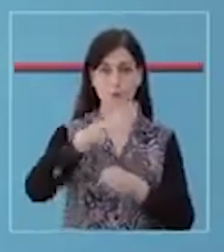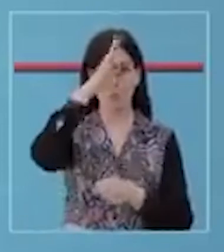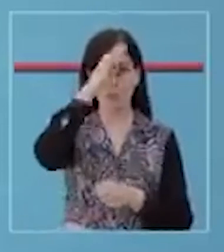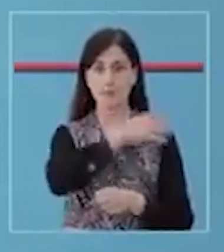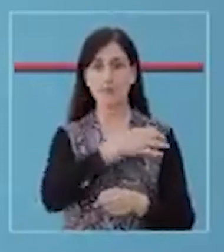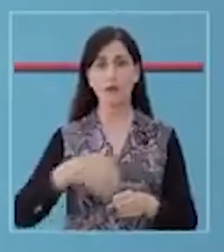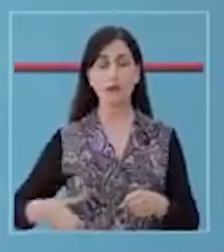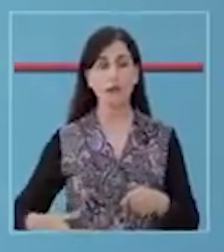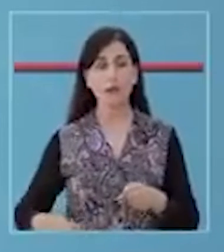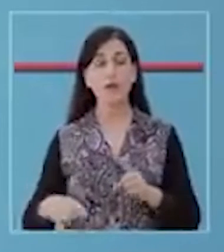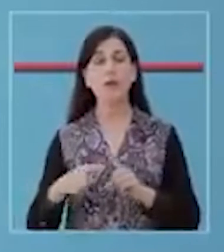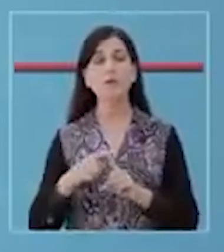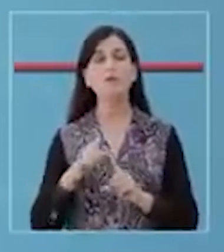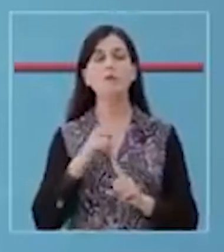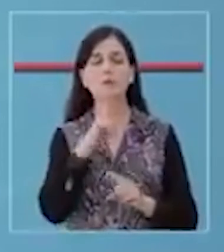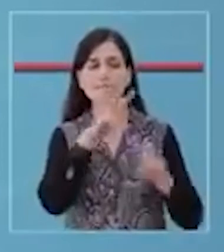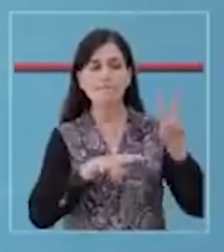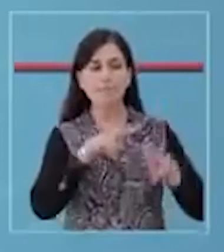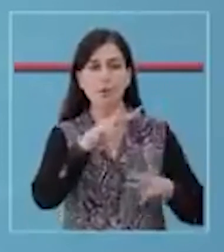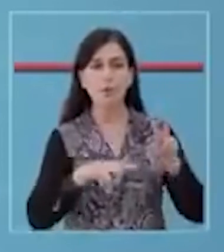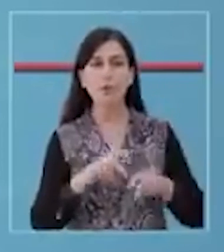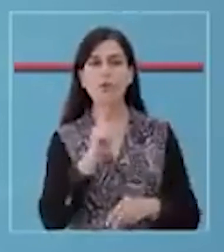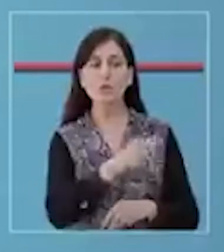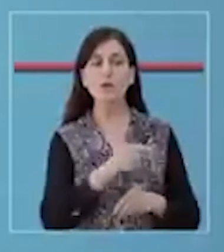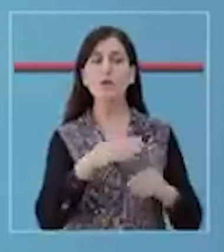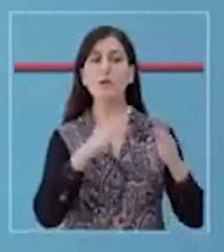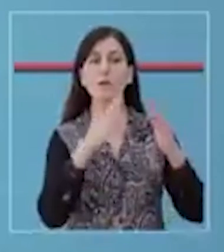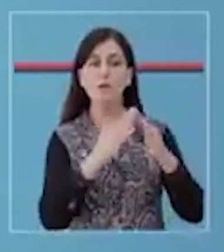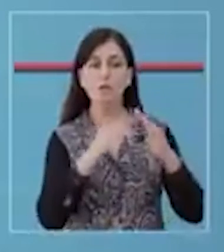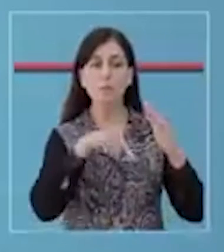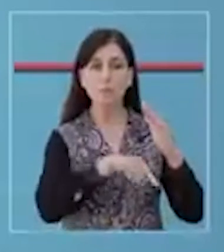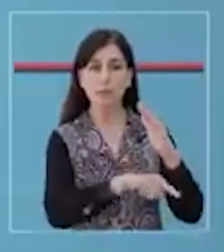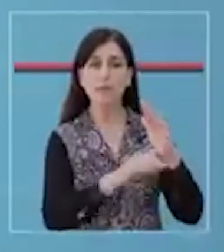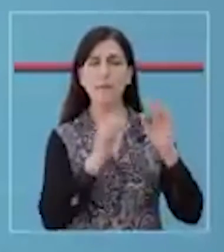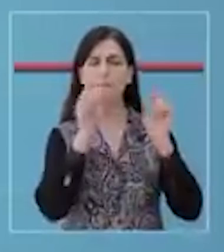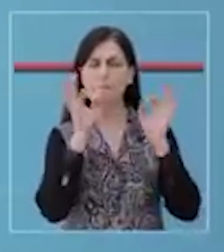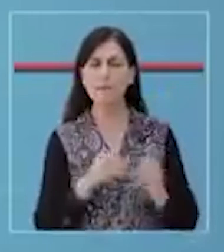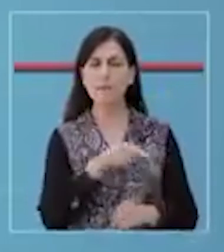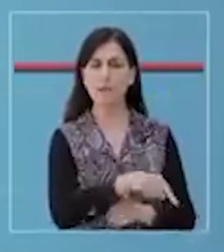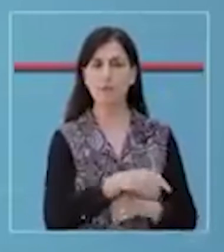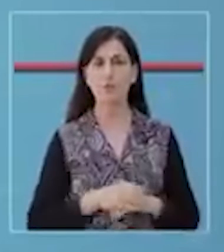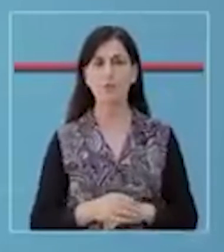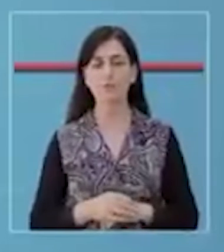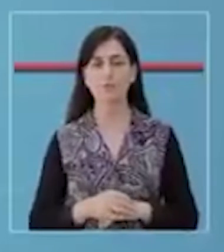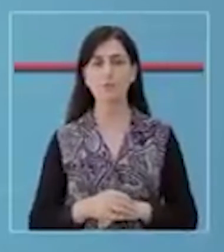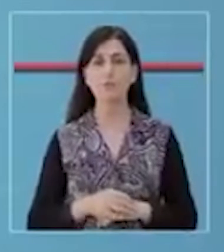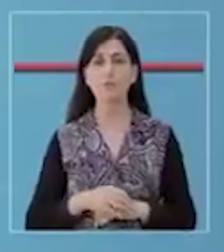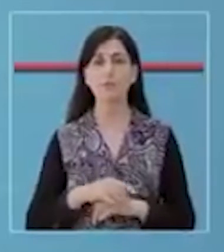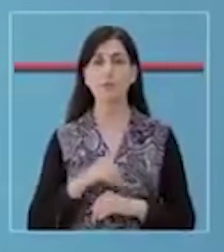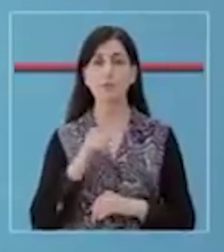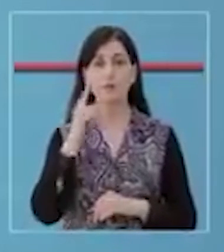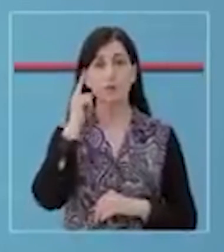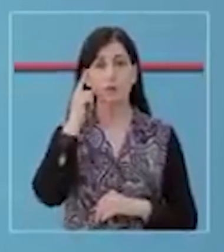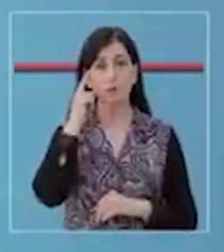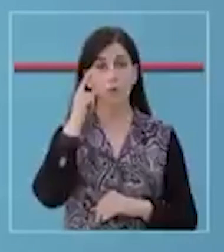puna për të garantuar respektimin e karantinës detyrueshme për personat e prekur me COVID-19.